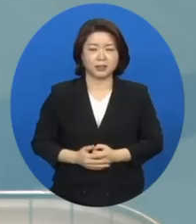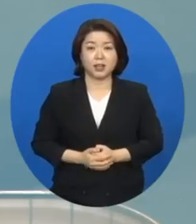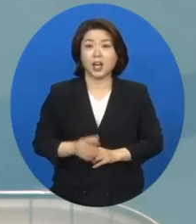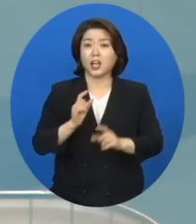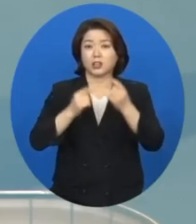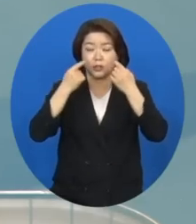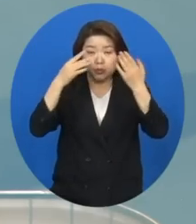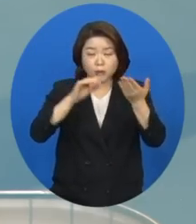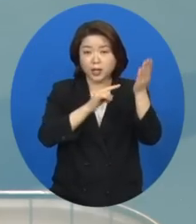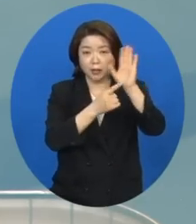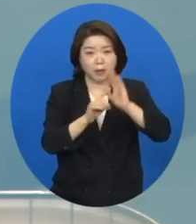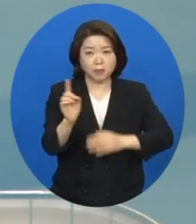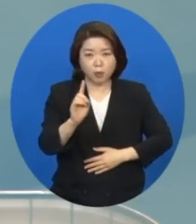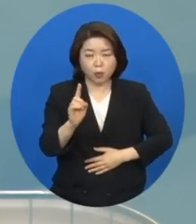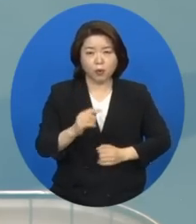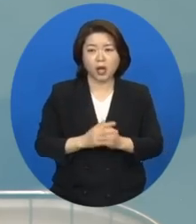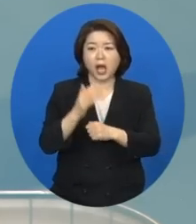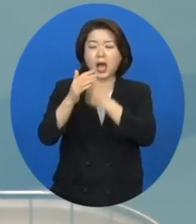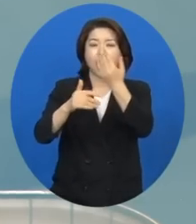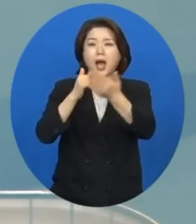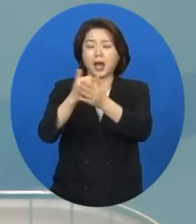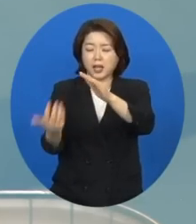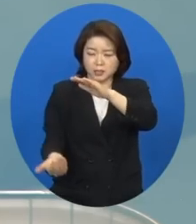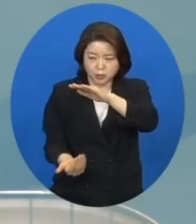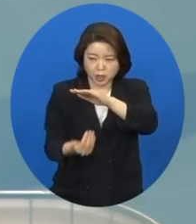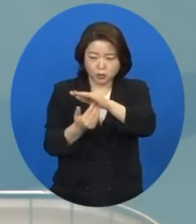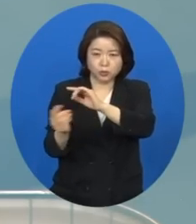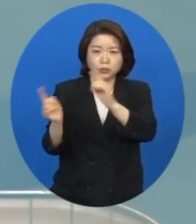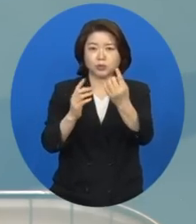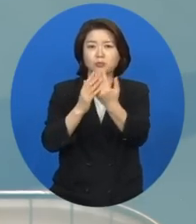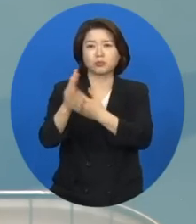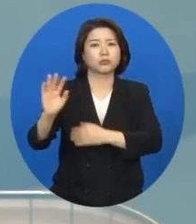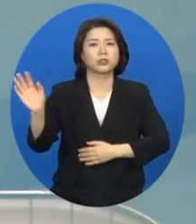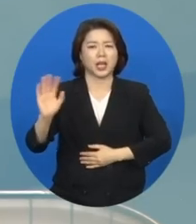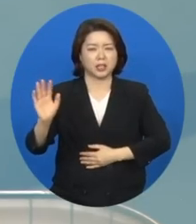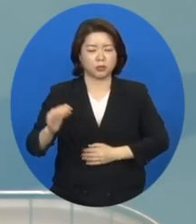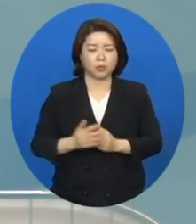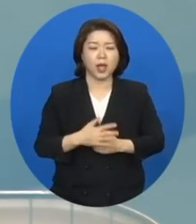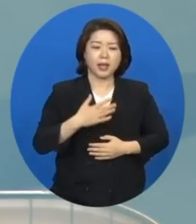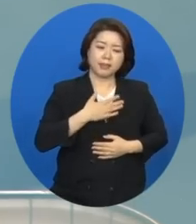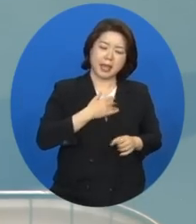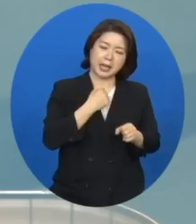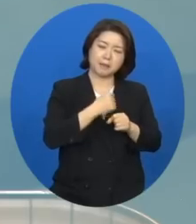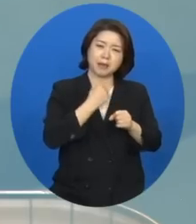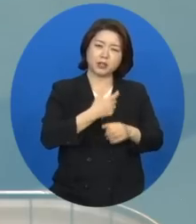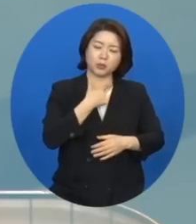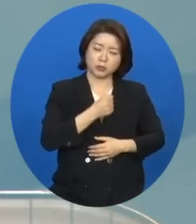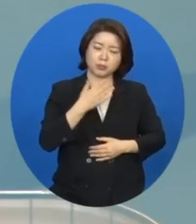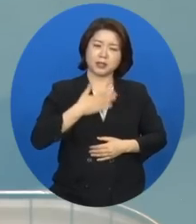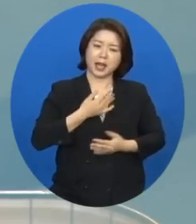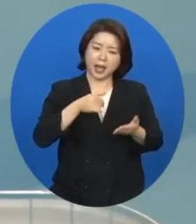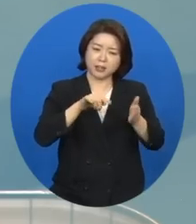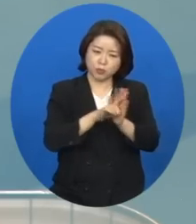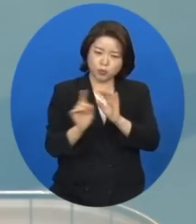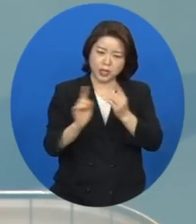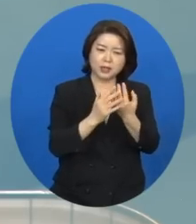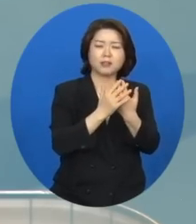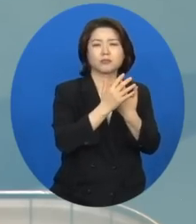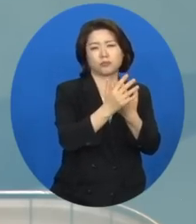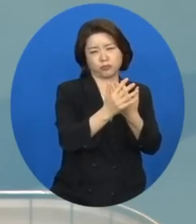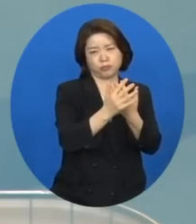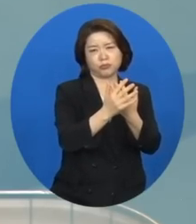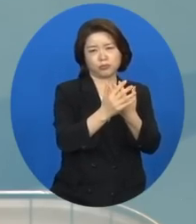정확히 말하면 하나님이 이루시는 부흥이 아니었습니다. 내가 만들고 싶은 부흥, 나를 위한